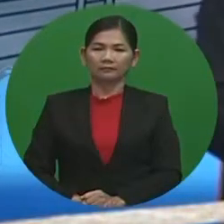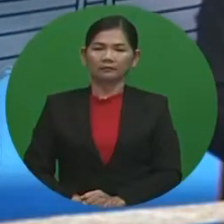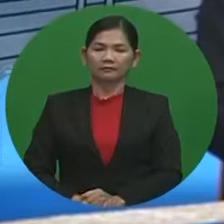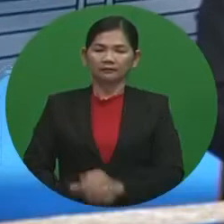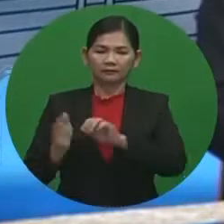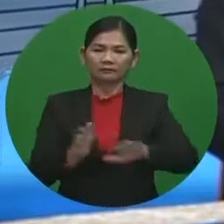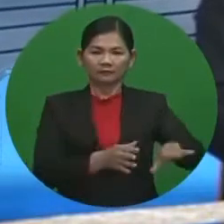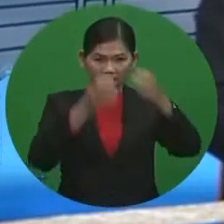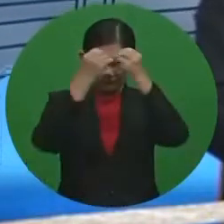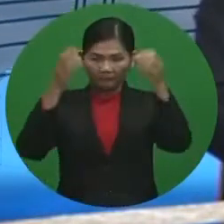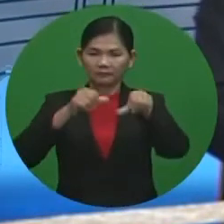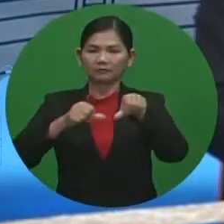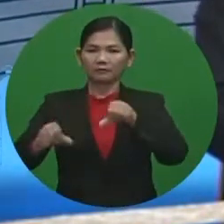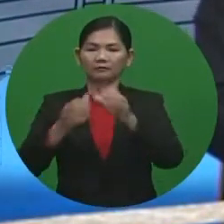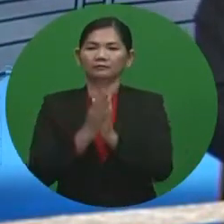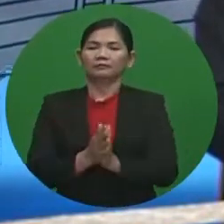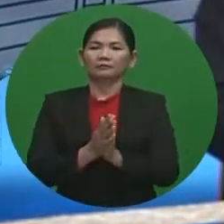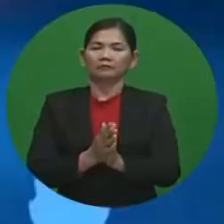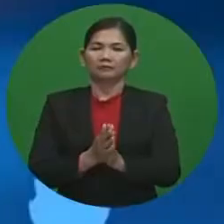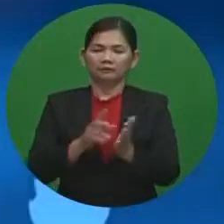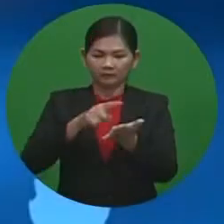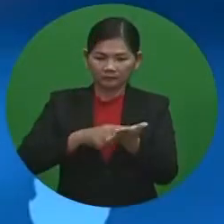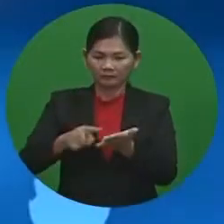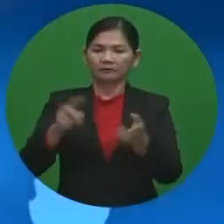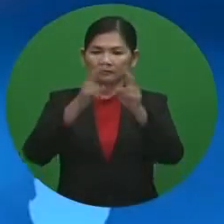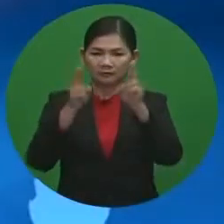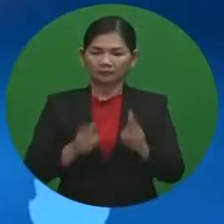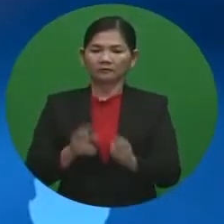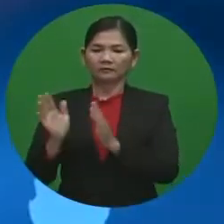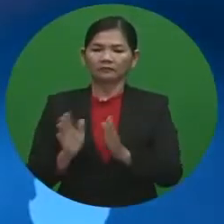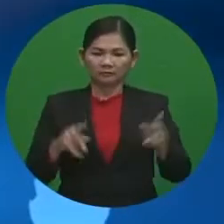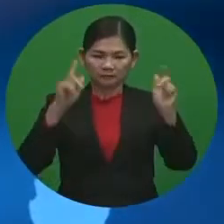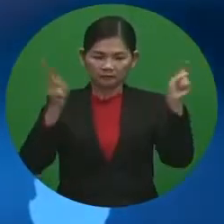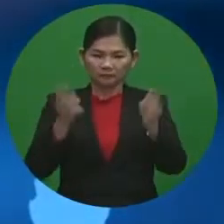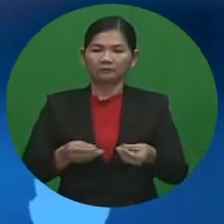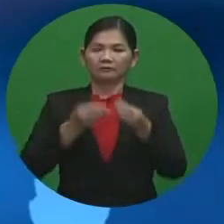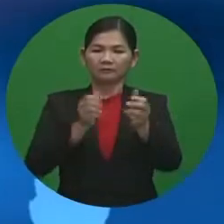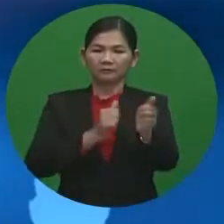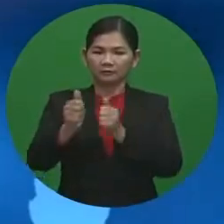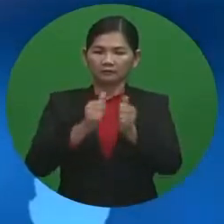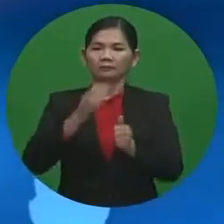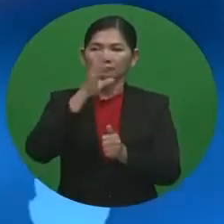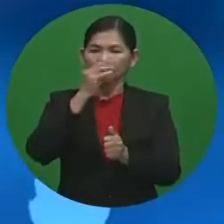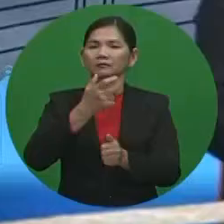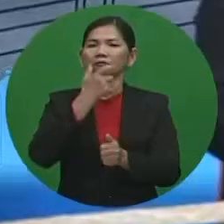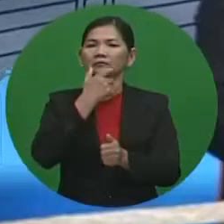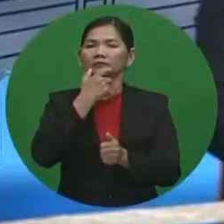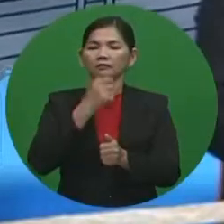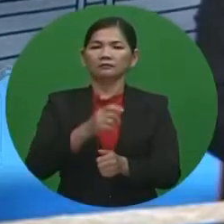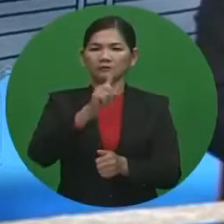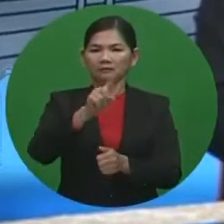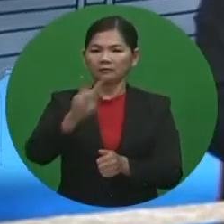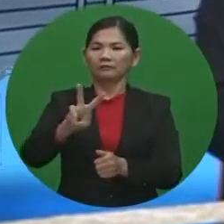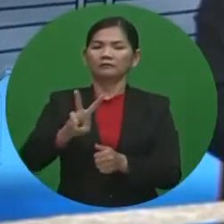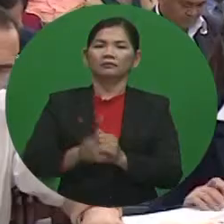ដោយឡែកព័ត៌មានជាបន្តទៅទៀតនេះសាលាបេធីអន្តរជាតិរៀបចំពិធីប្រកួតប្រជែងនិយាយភាសាអង់គ្លេសលើកទី